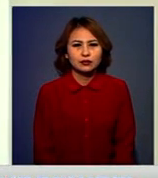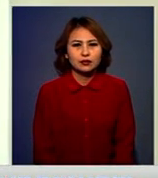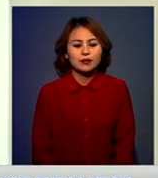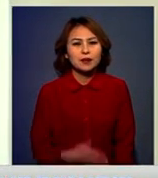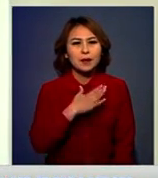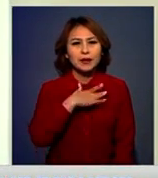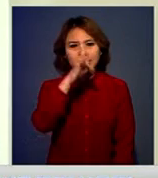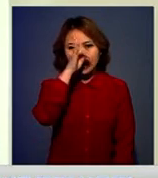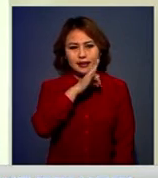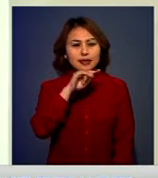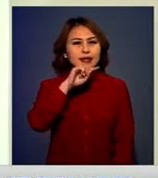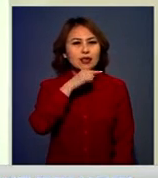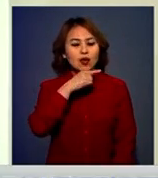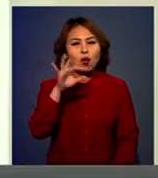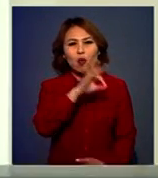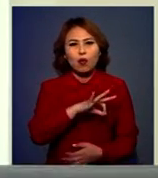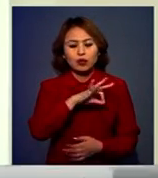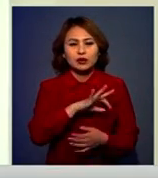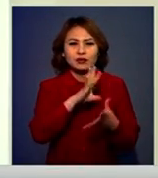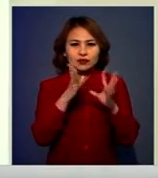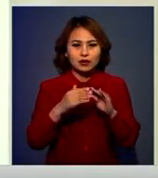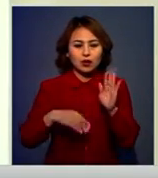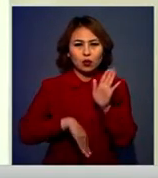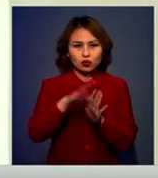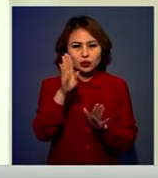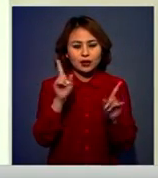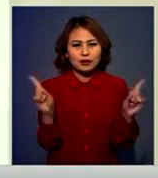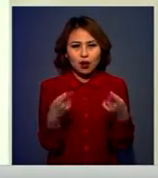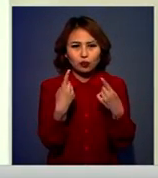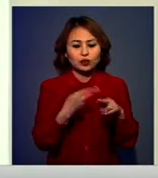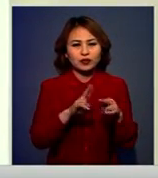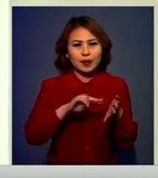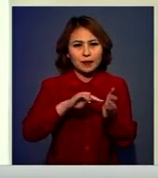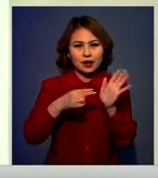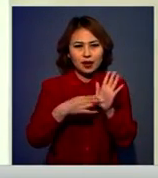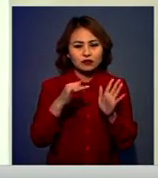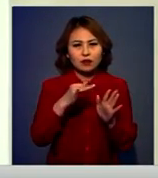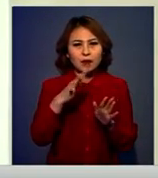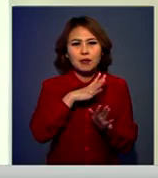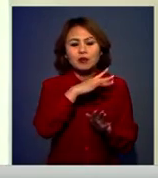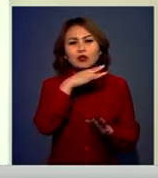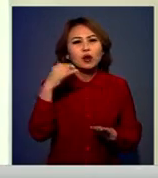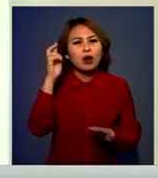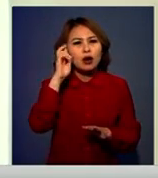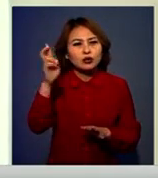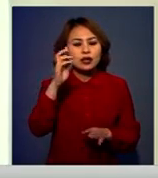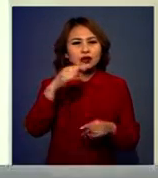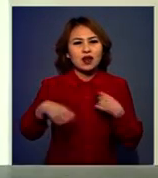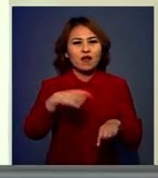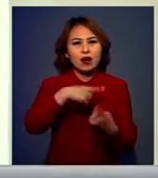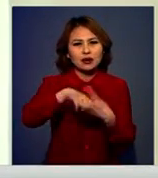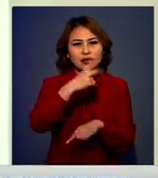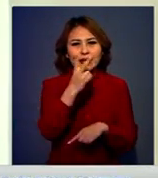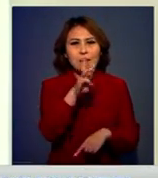Біз Қазақстанмен экономика саласында ынтымақтастықты одан әрі дамытуды көздейміз. Өткен жылы қос ел арасындағы тауар айналымы